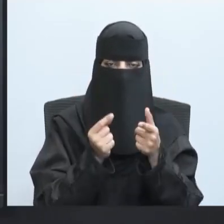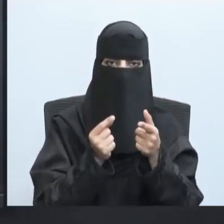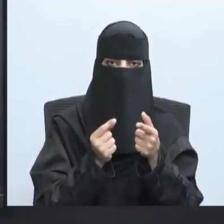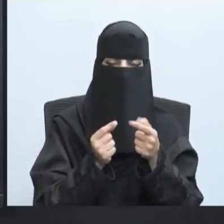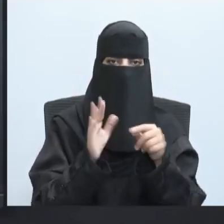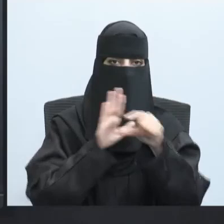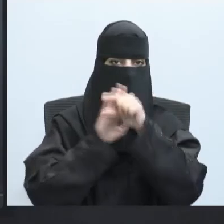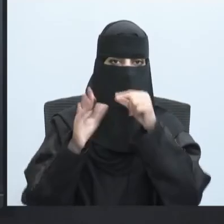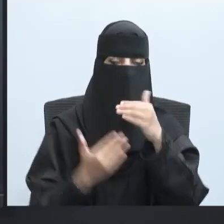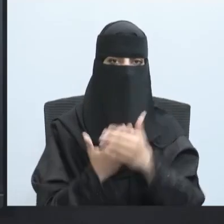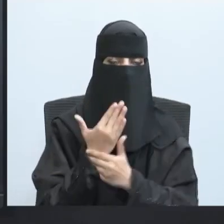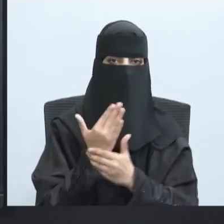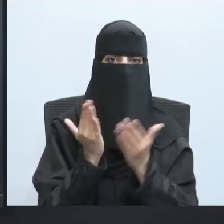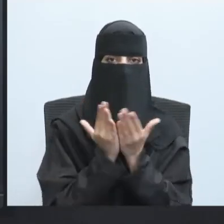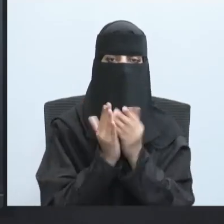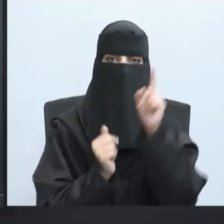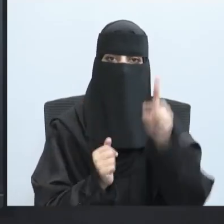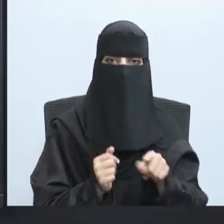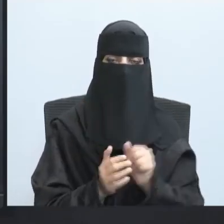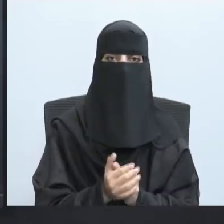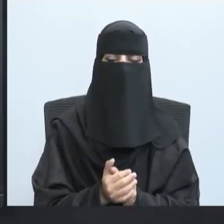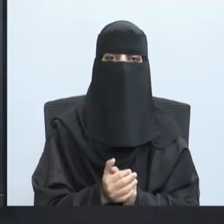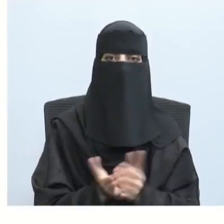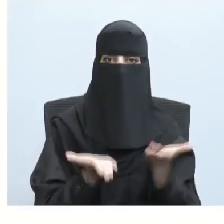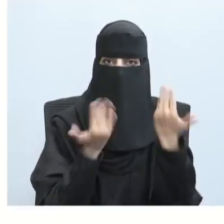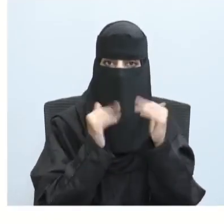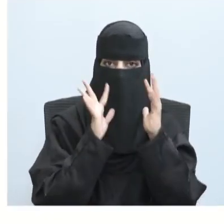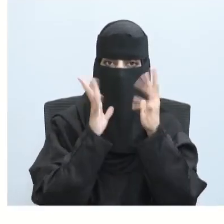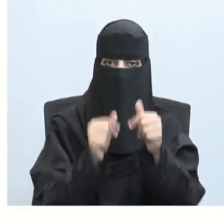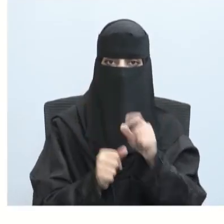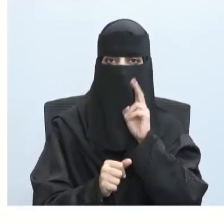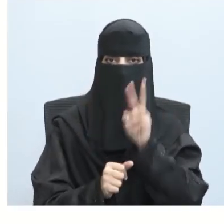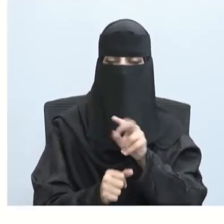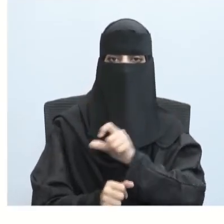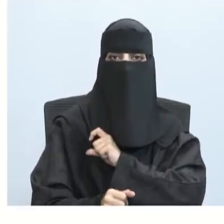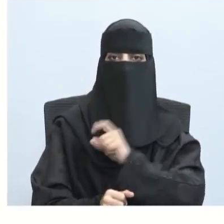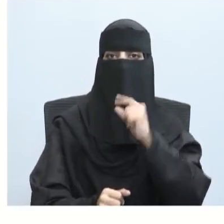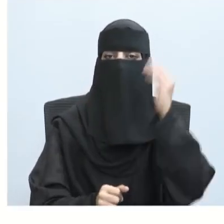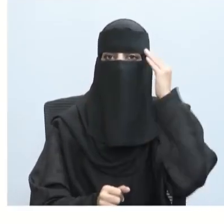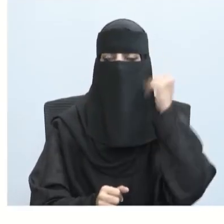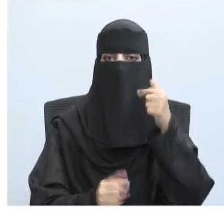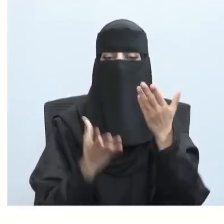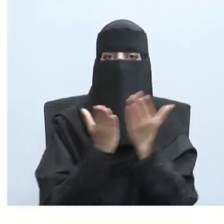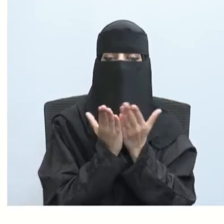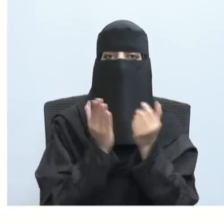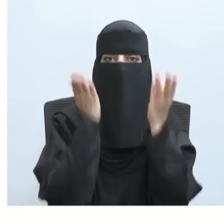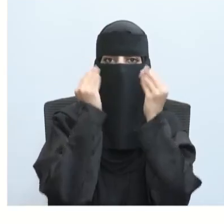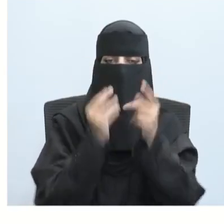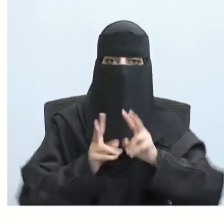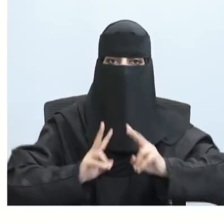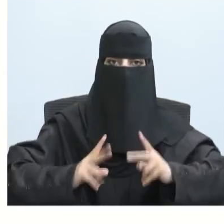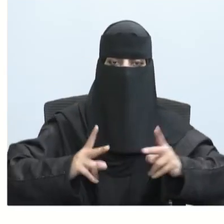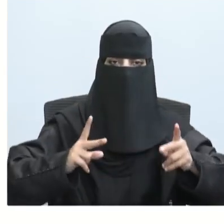عنوان جديد في درسنا لهذا اليوم سبق عزيزي الطالب وعزيزه الطالبه ان تعرفنا على